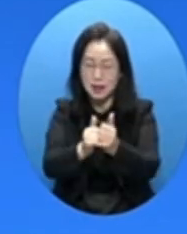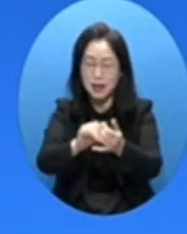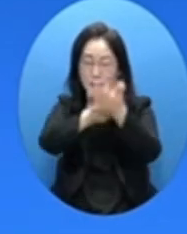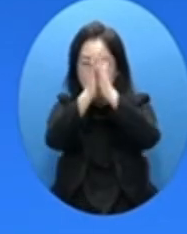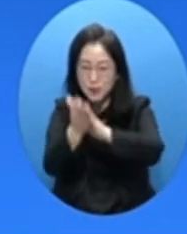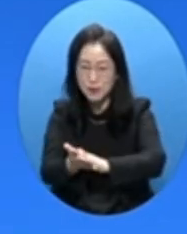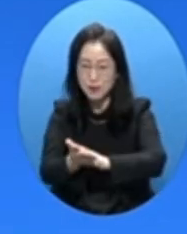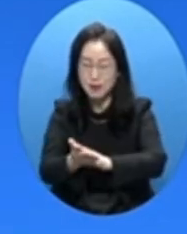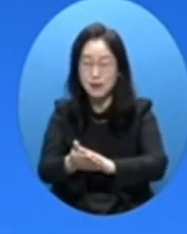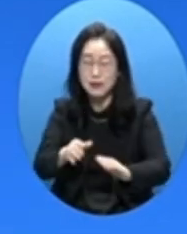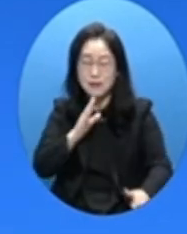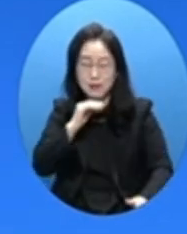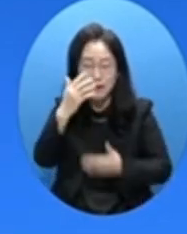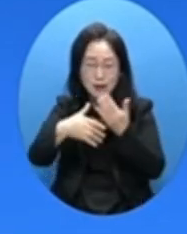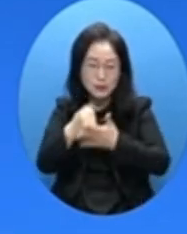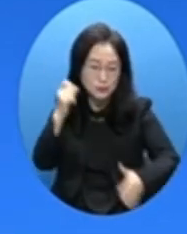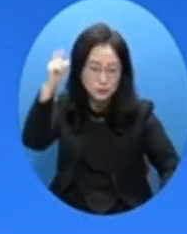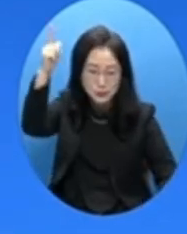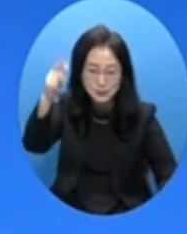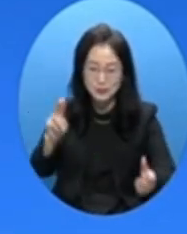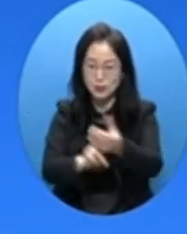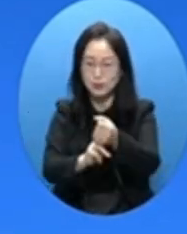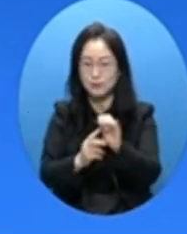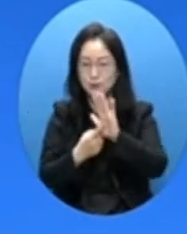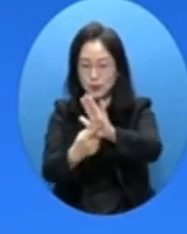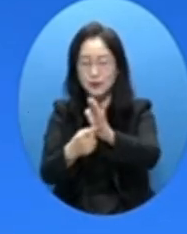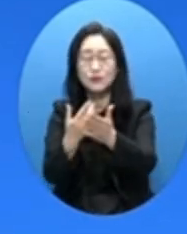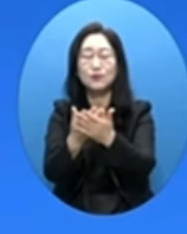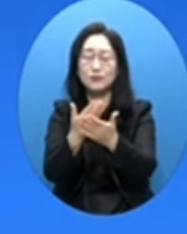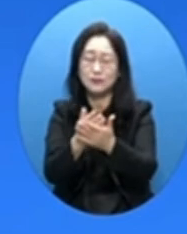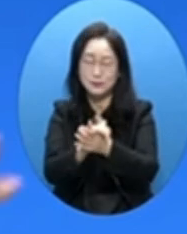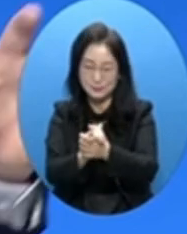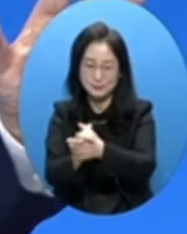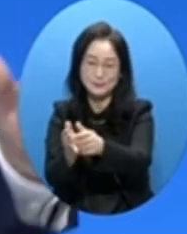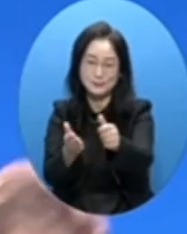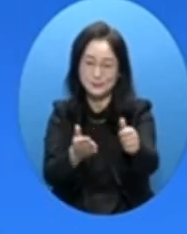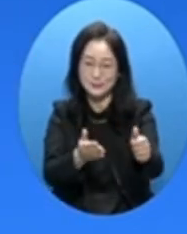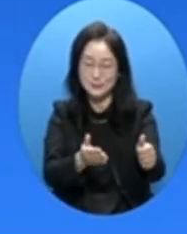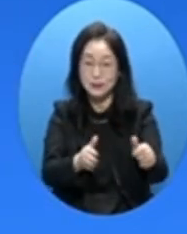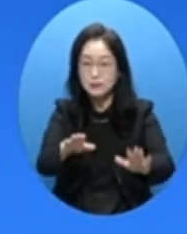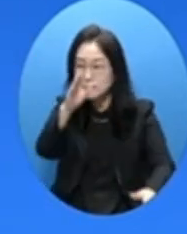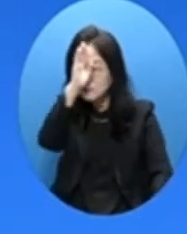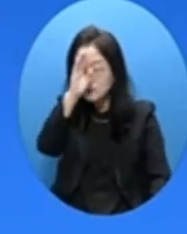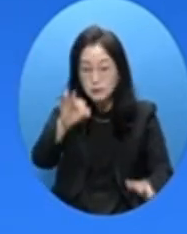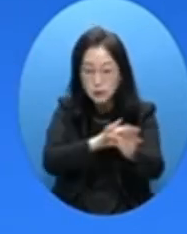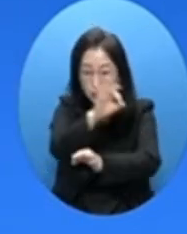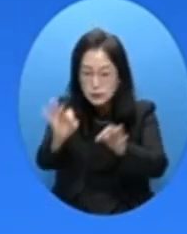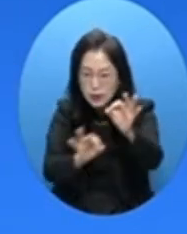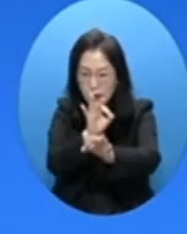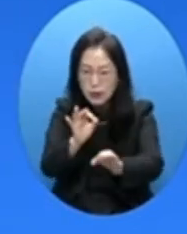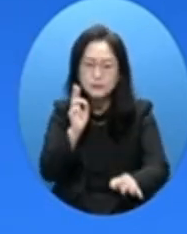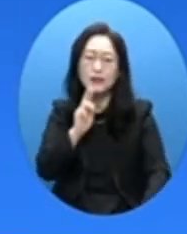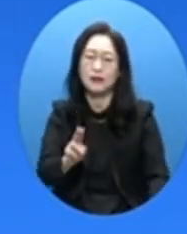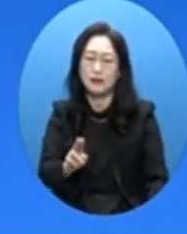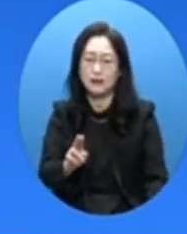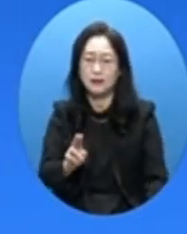하나님의 위대한 기적을 나타내게 하여 주시옵소서 지금 경제가 너무 어렵습니다